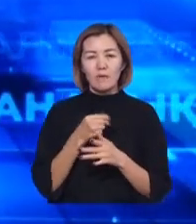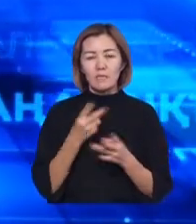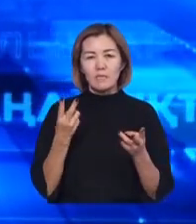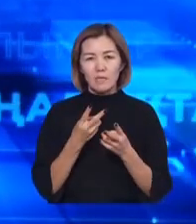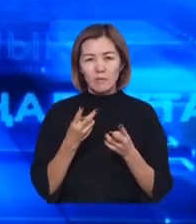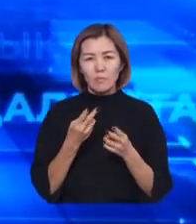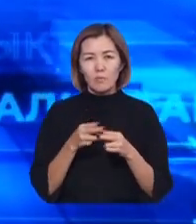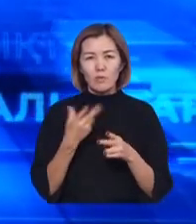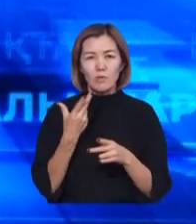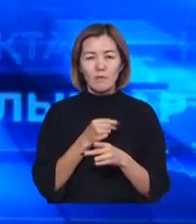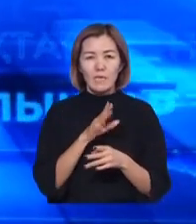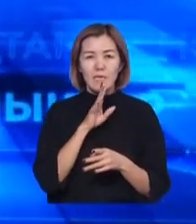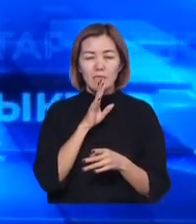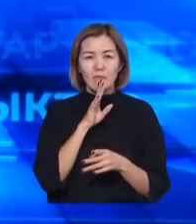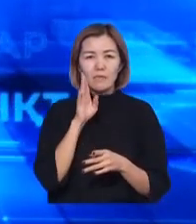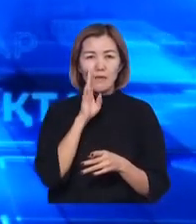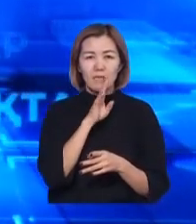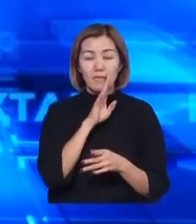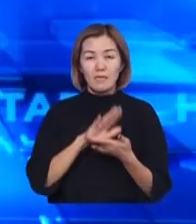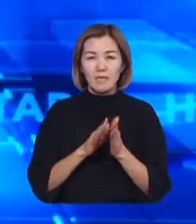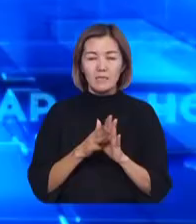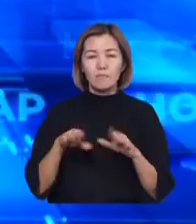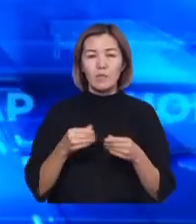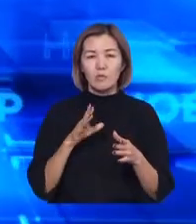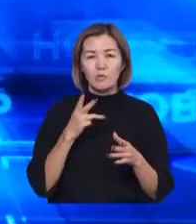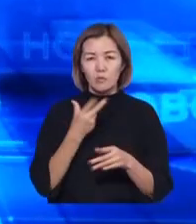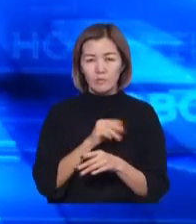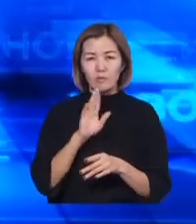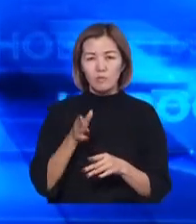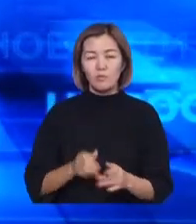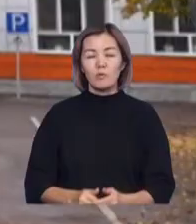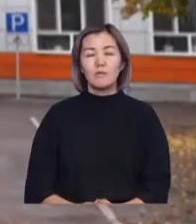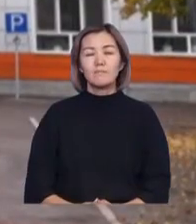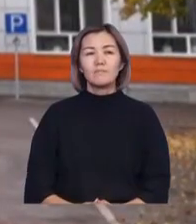вакцинацияланады. Бұл екпе қыз баланың ата-анасы келісім берген соң ғана салынады.